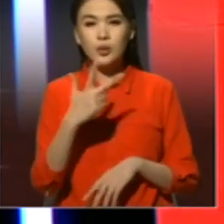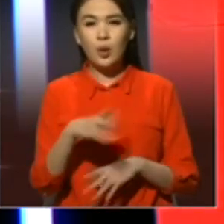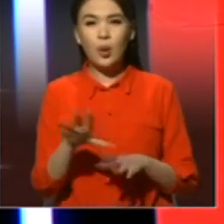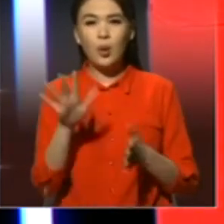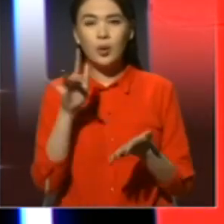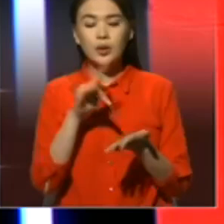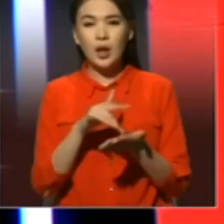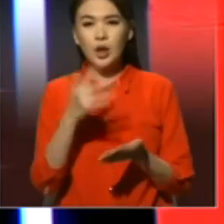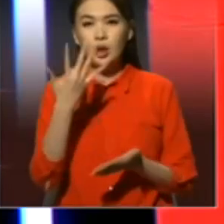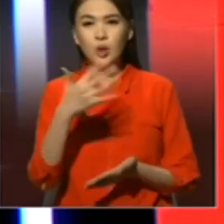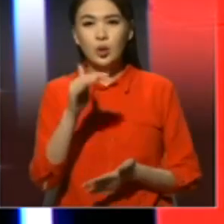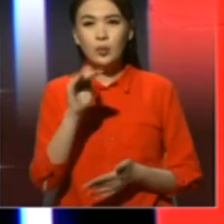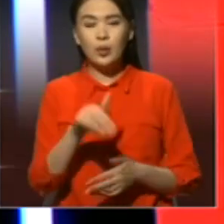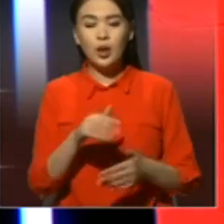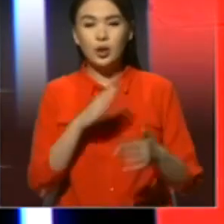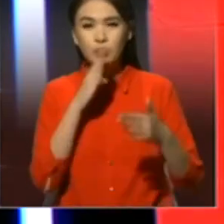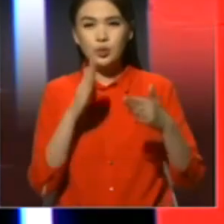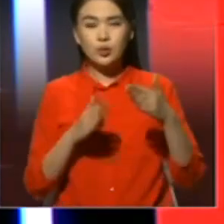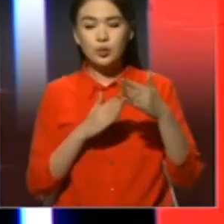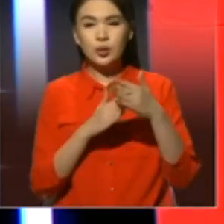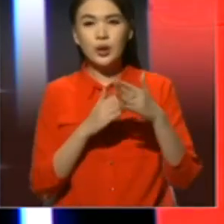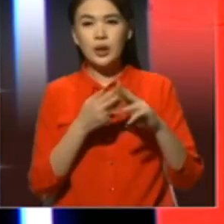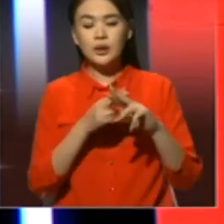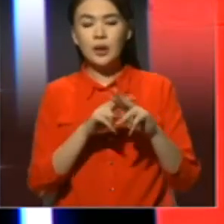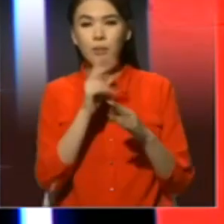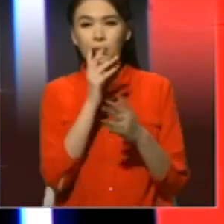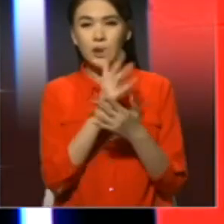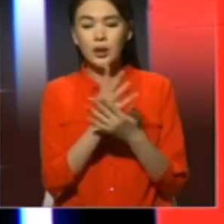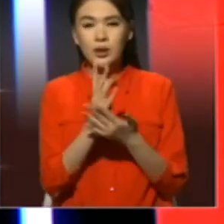орталықта 50 мыңға жуық еріктілер бар екен.